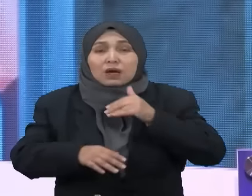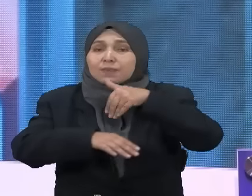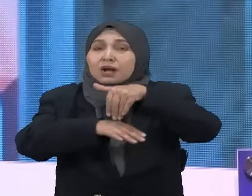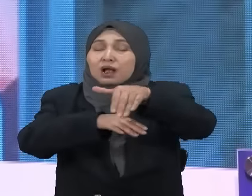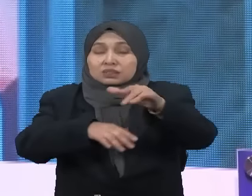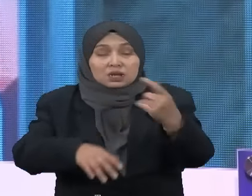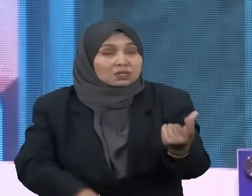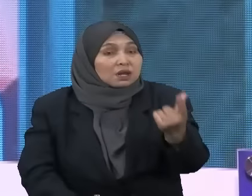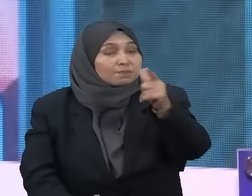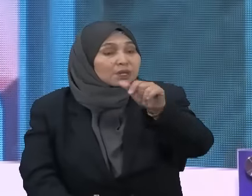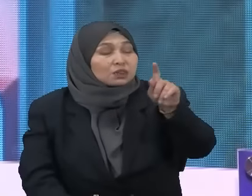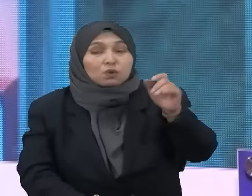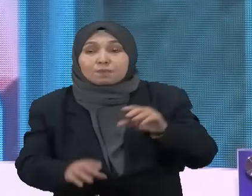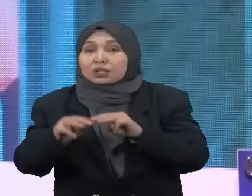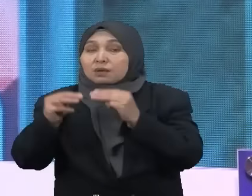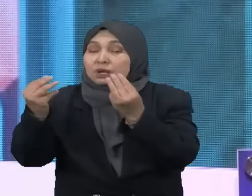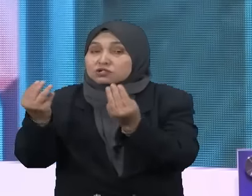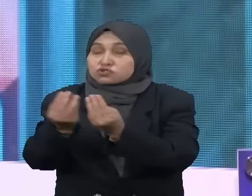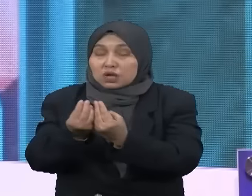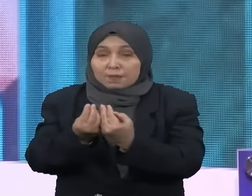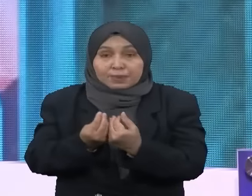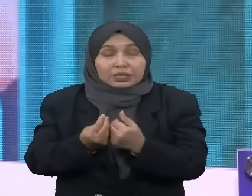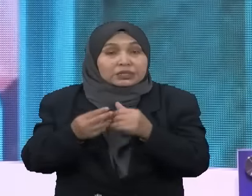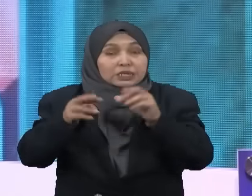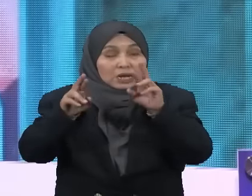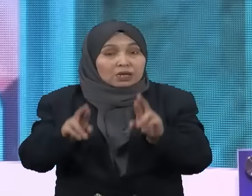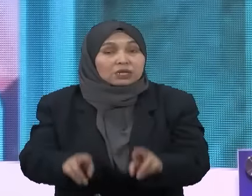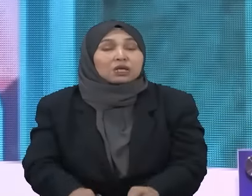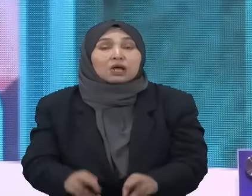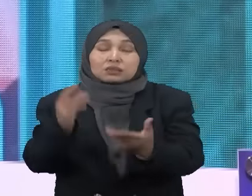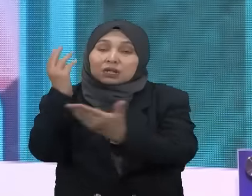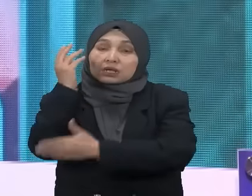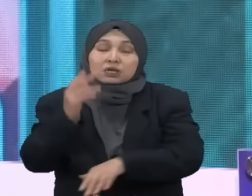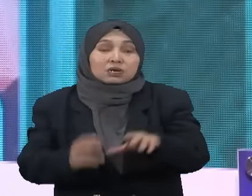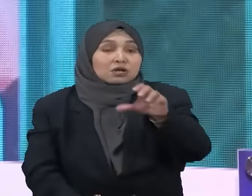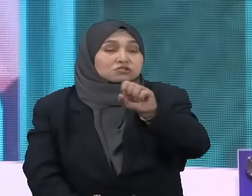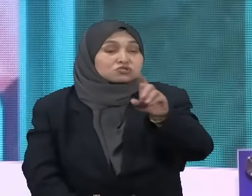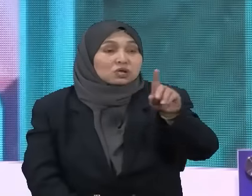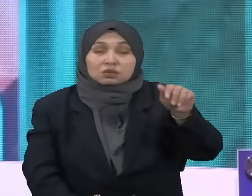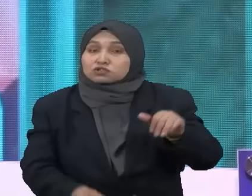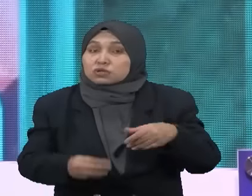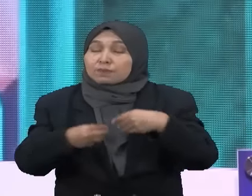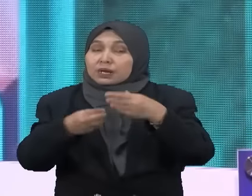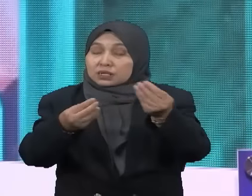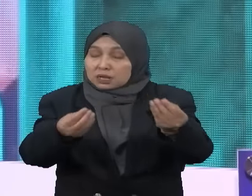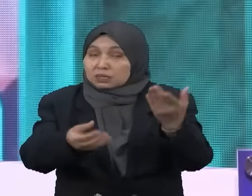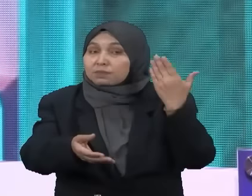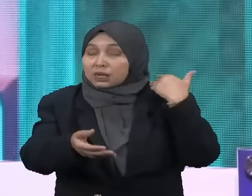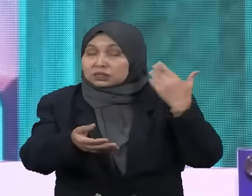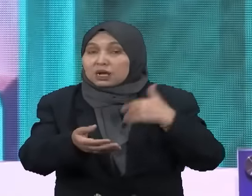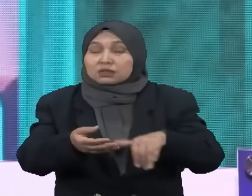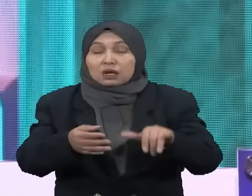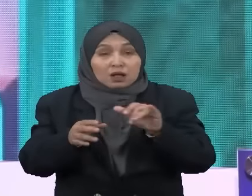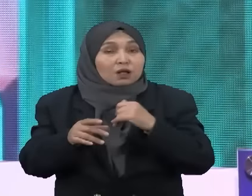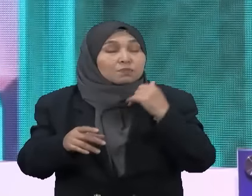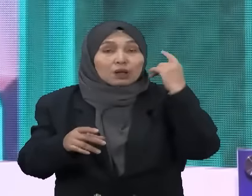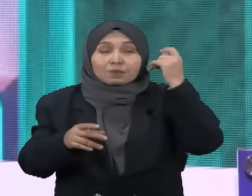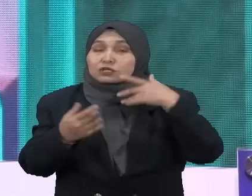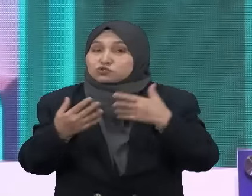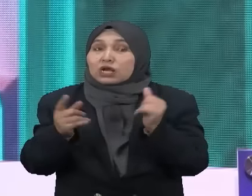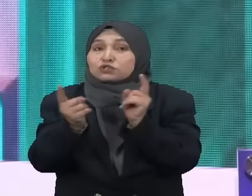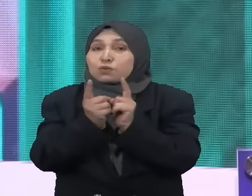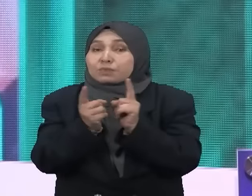Lut alaihi salam kepada kaumnya, iaitu penduduk Sodom. Dan kita telah pun berikan satu soalan dalam episod yang lepas, kalau tuan-tuan, saya harap tuan-tuan